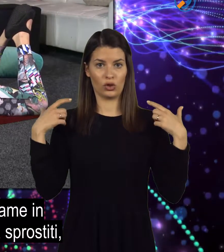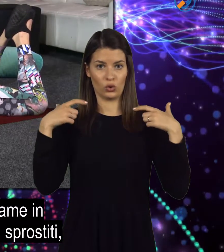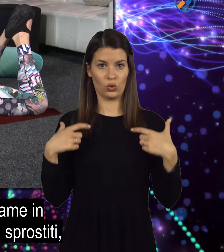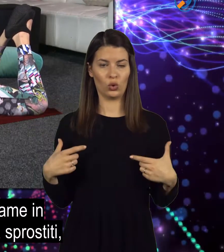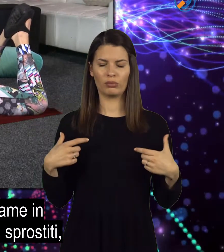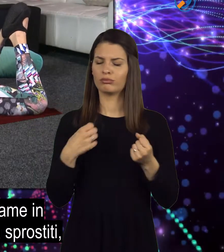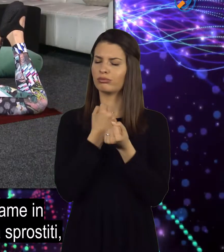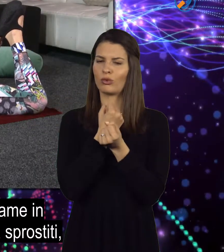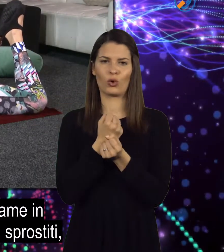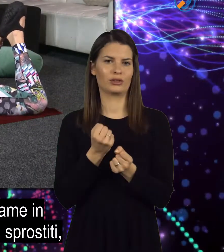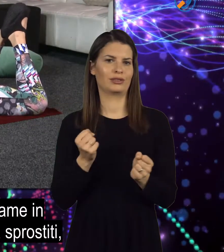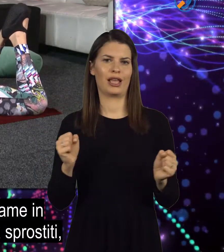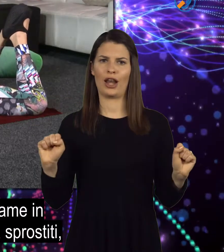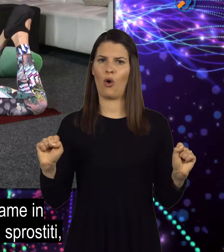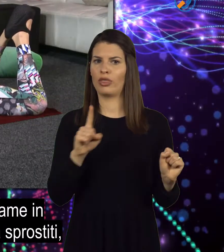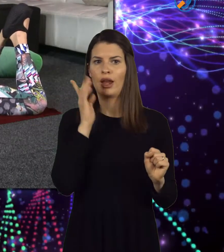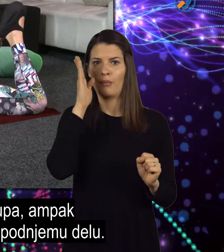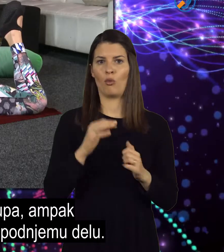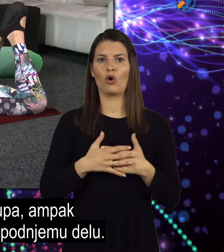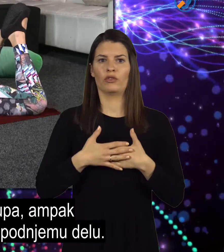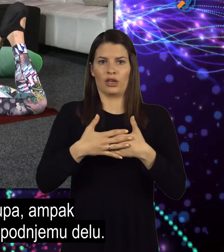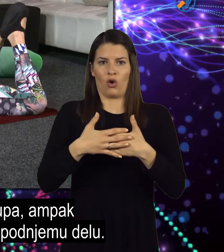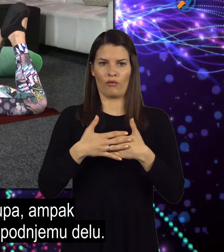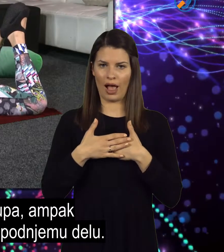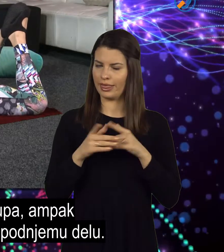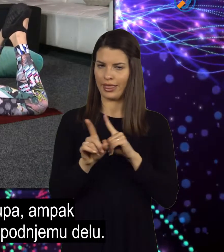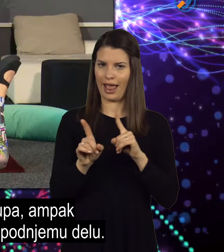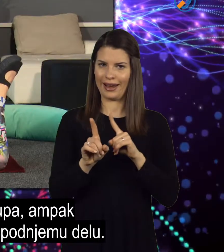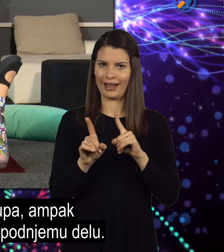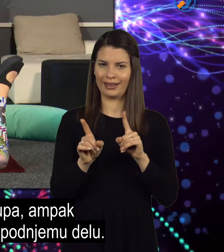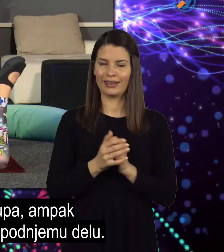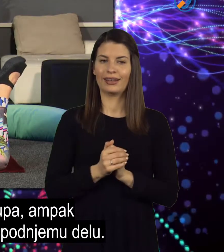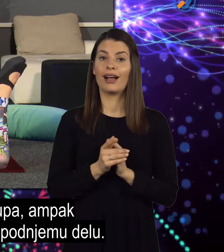trup popolnoma sprostiti. Torej, da ne dviguješ trupa,